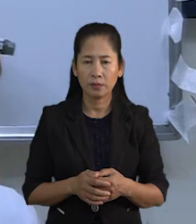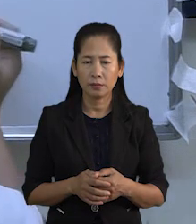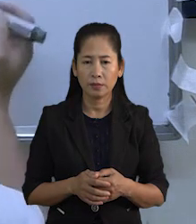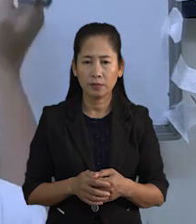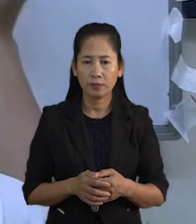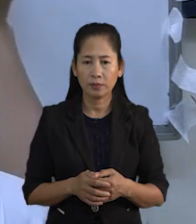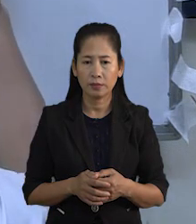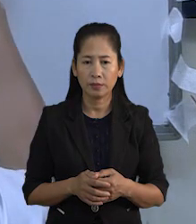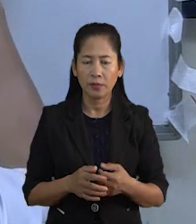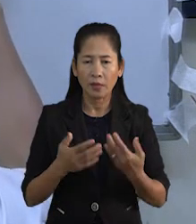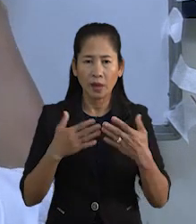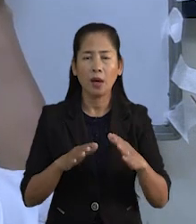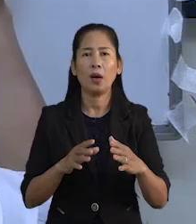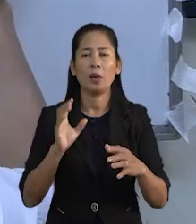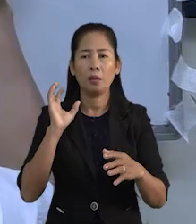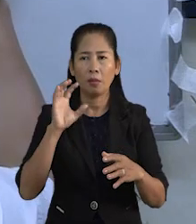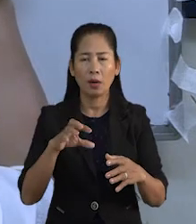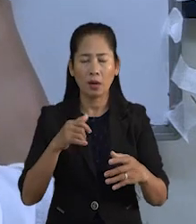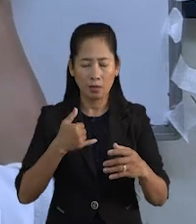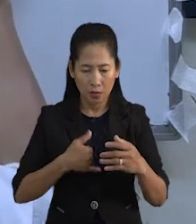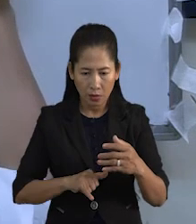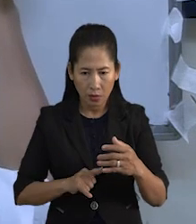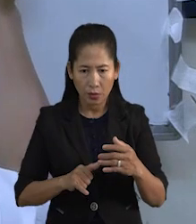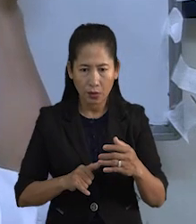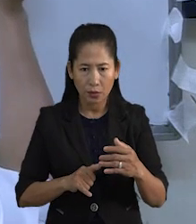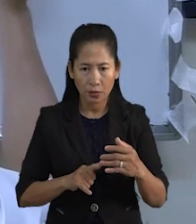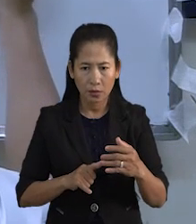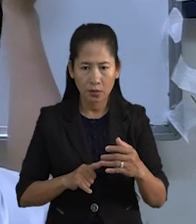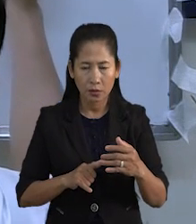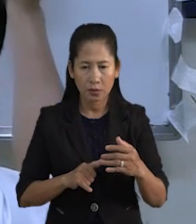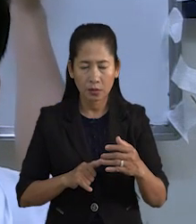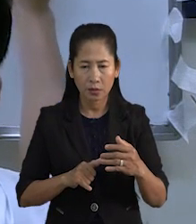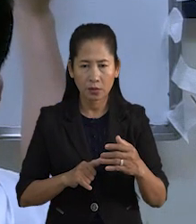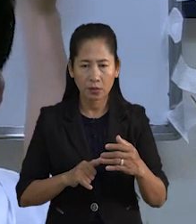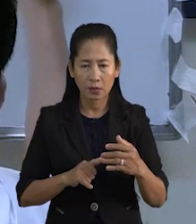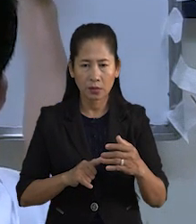ស្ដីបន្ទោសហើយបង្ខំកូន